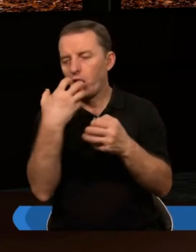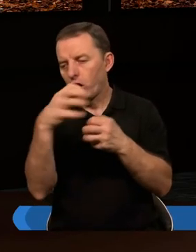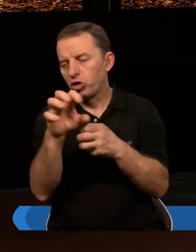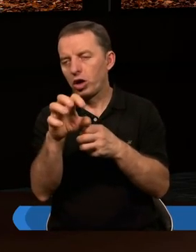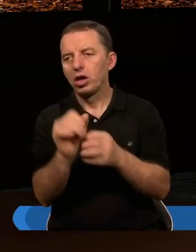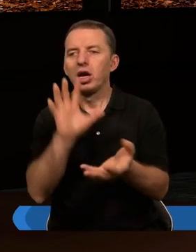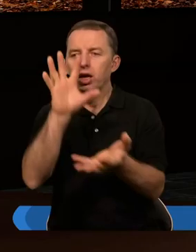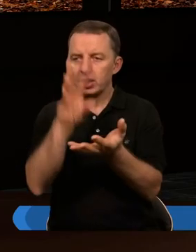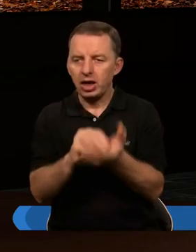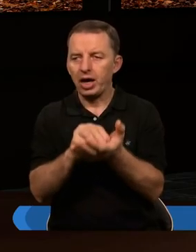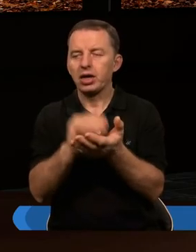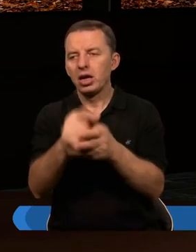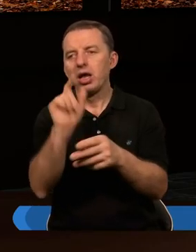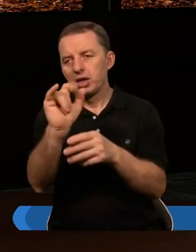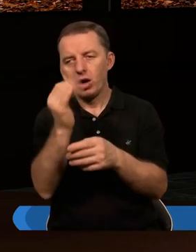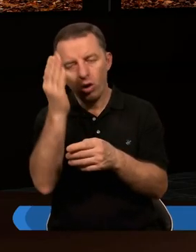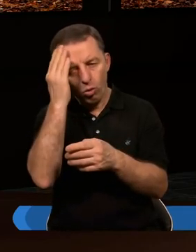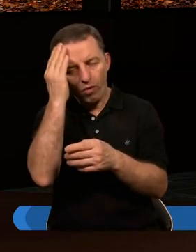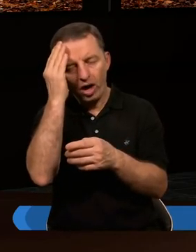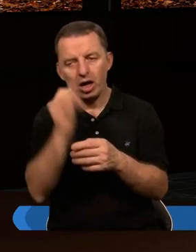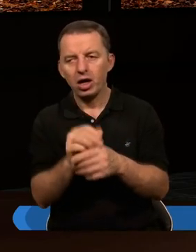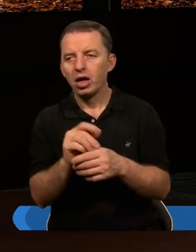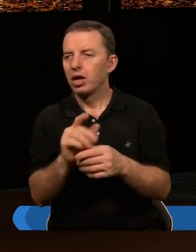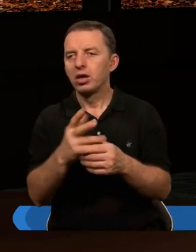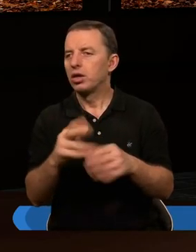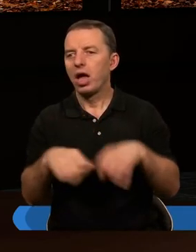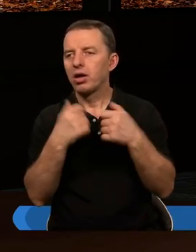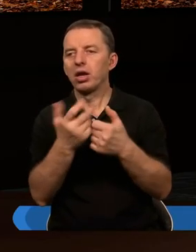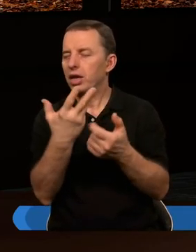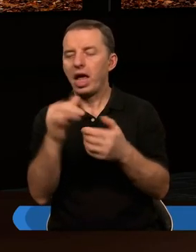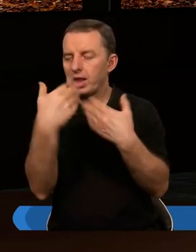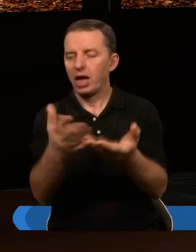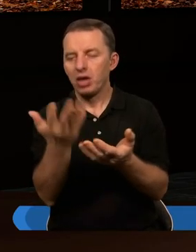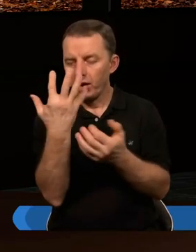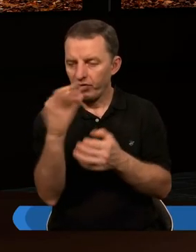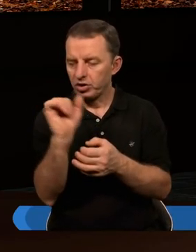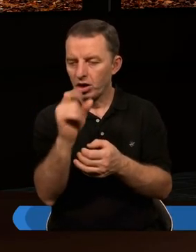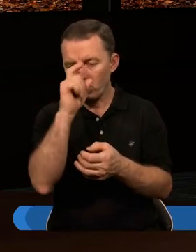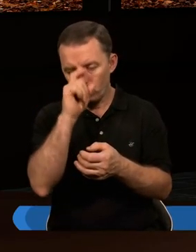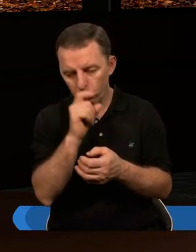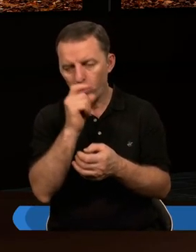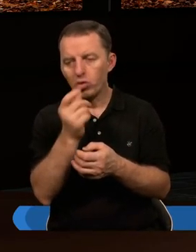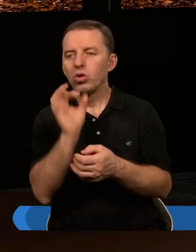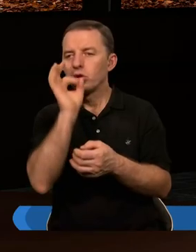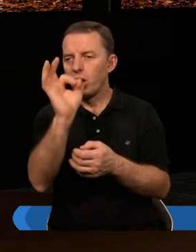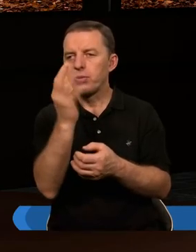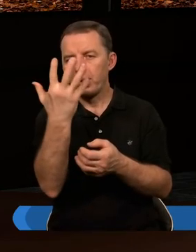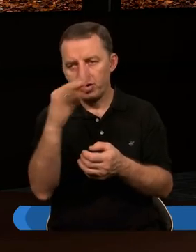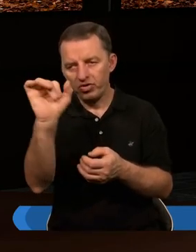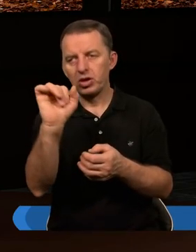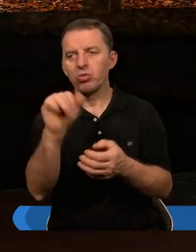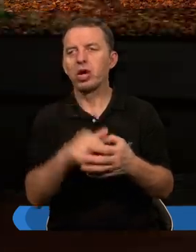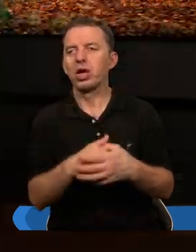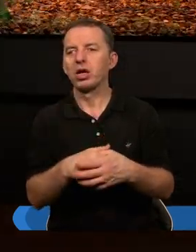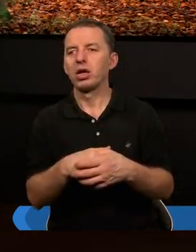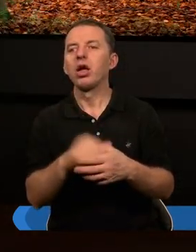rozżarzone zgarniesz na jego głowę. Nie daj się zwyciężyć złu, ale zło dobrem zwyciężaj.